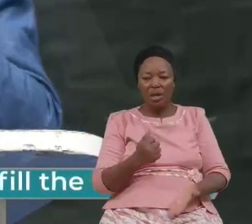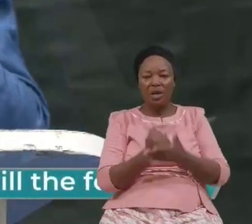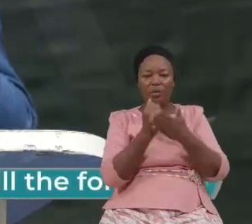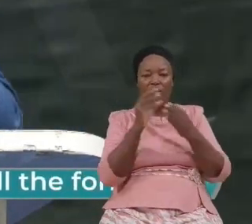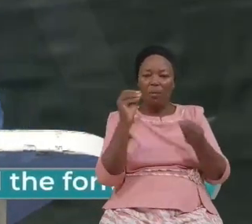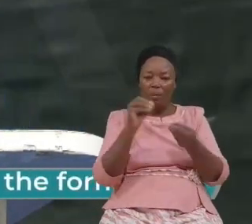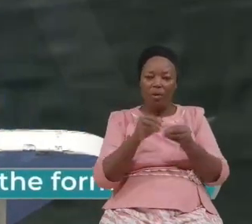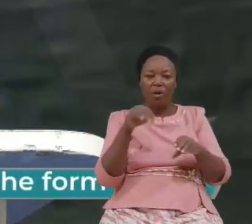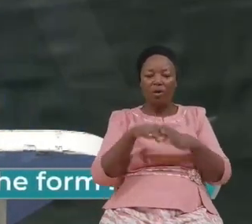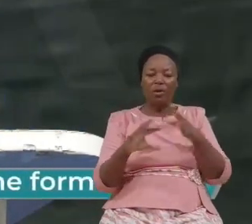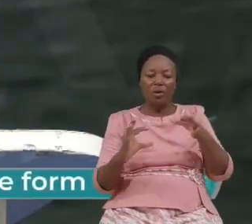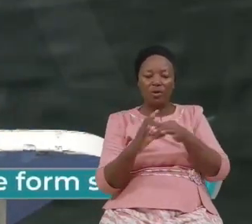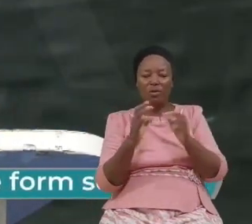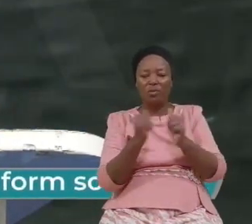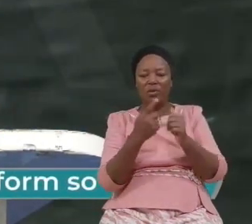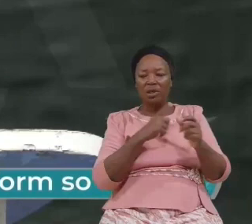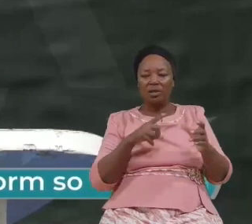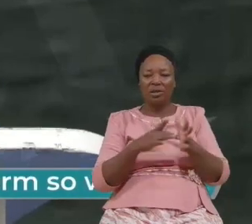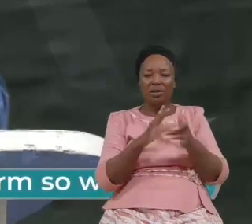et nous contacter